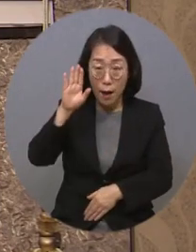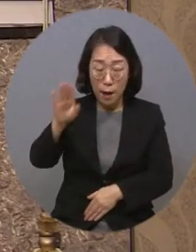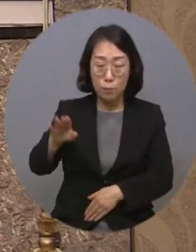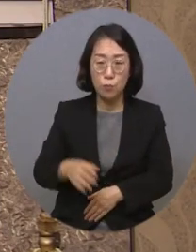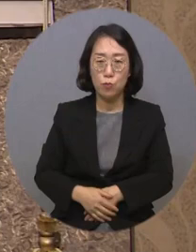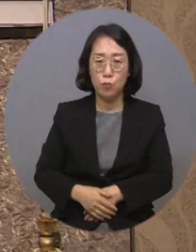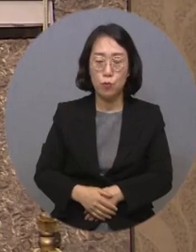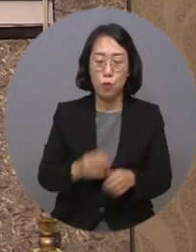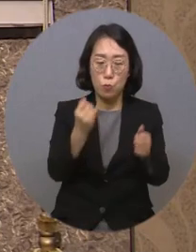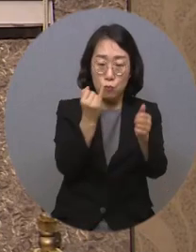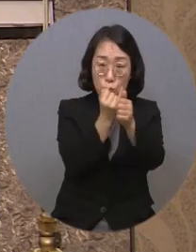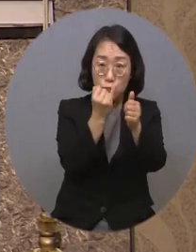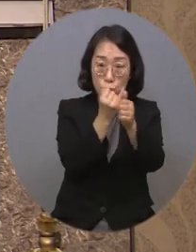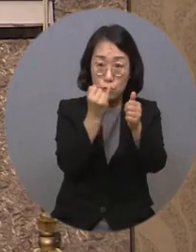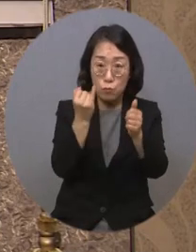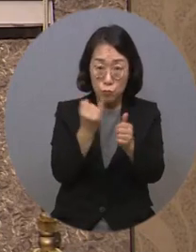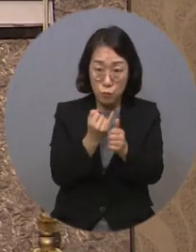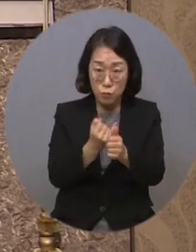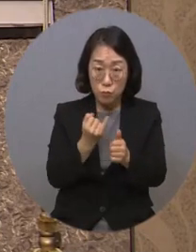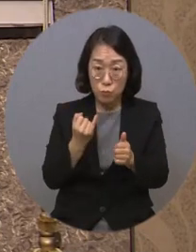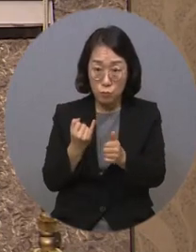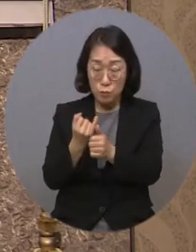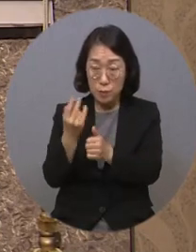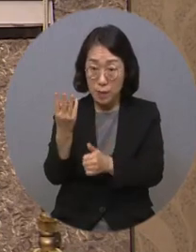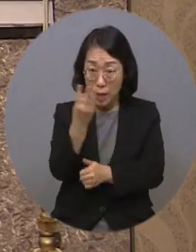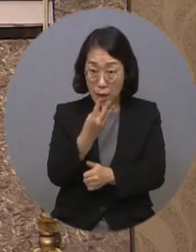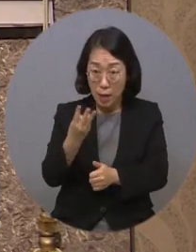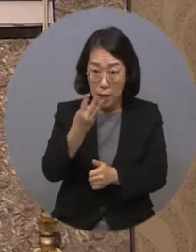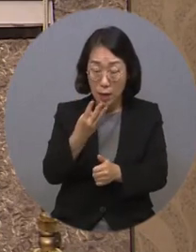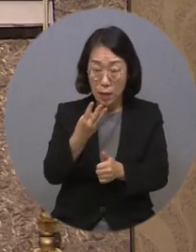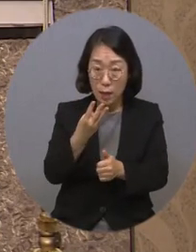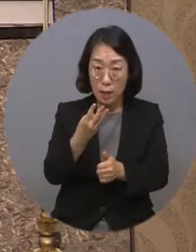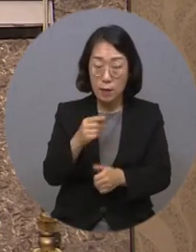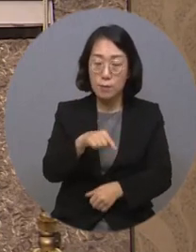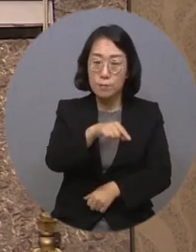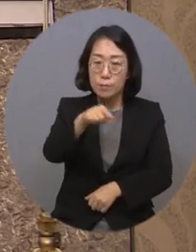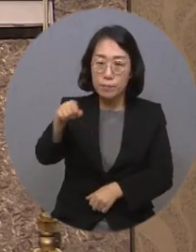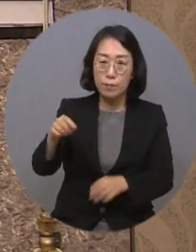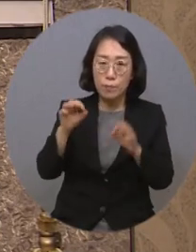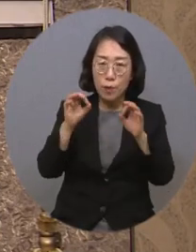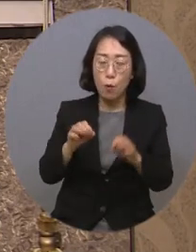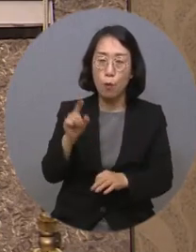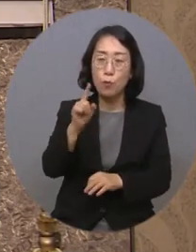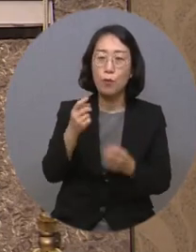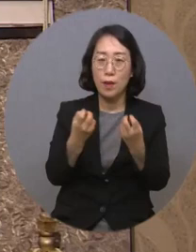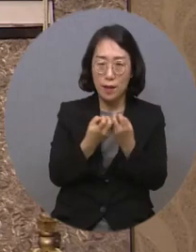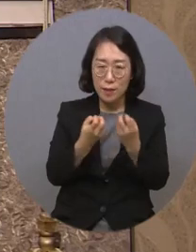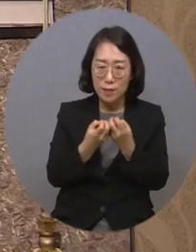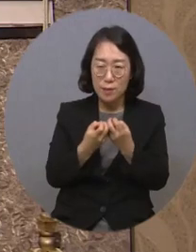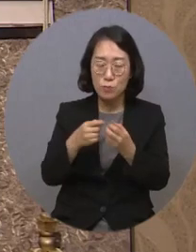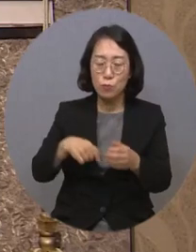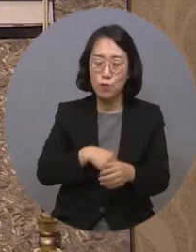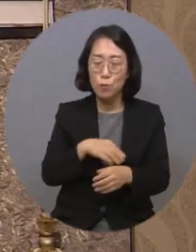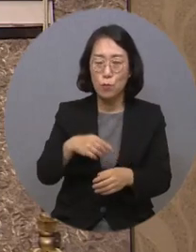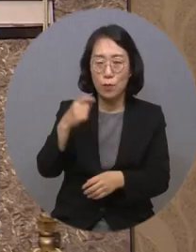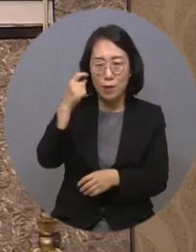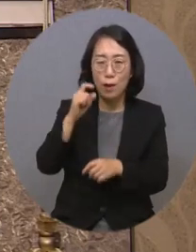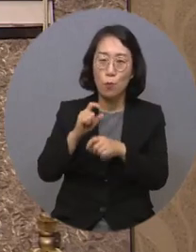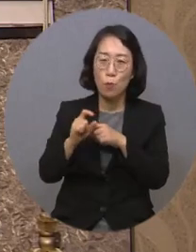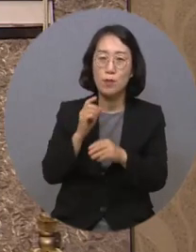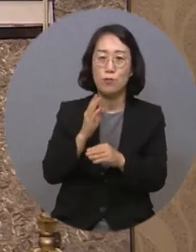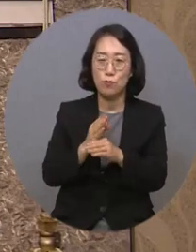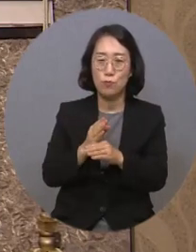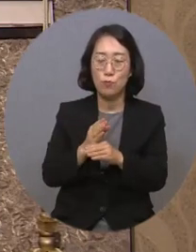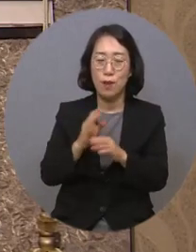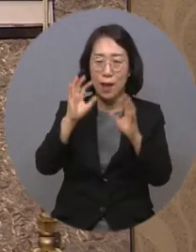세상에 결혼 지금 연애하고 있는 결혼 대기자들은 어떻게 해야 될지 솔직히 저희들도 고민이에요. 예. 출산을